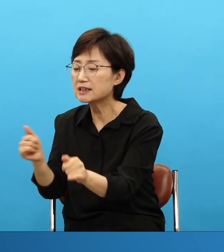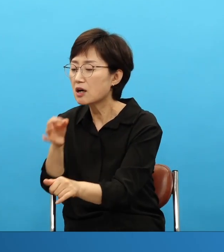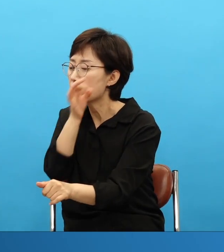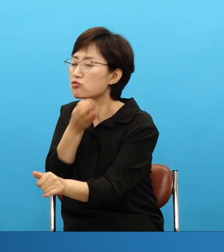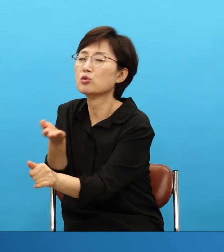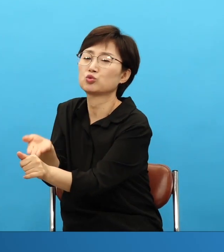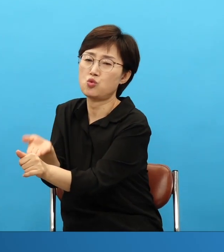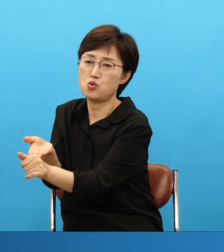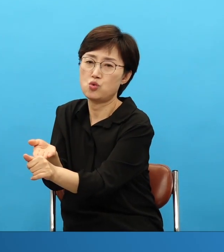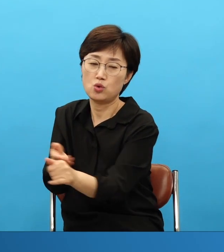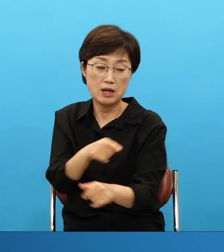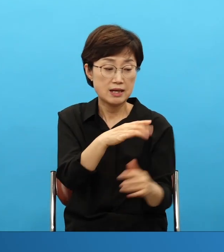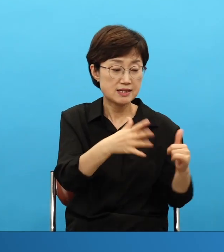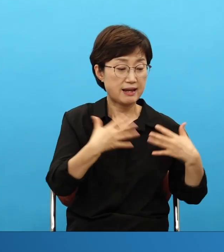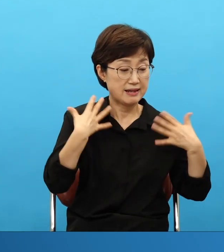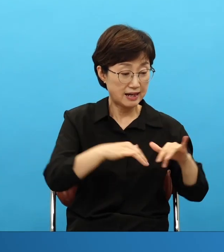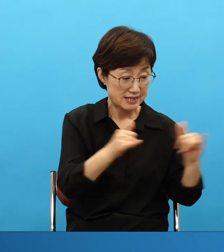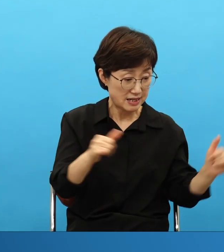부끄럽게